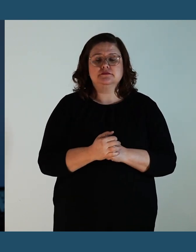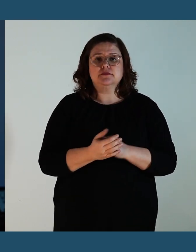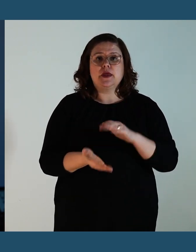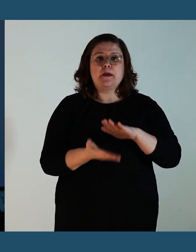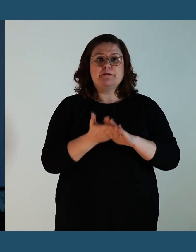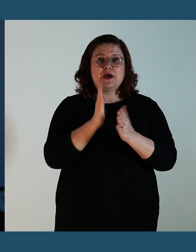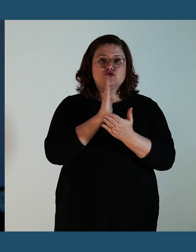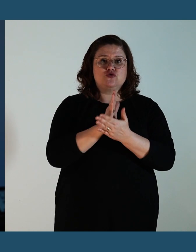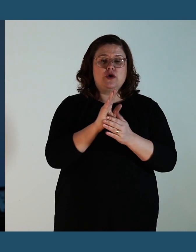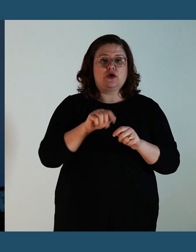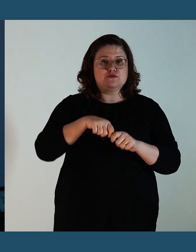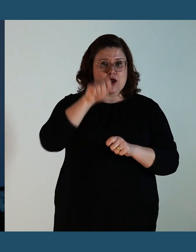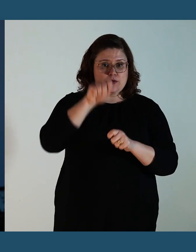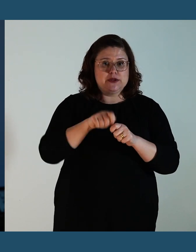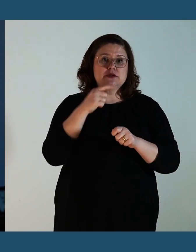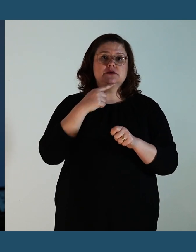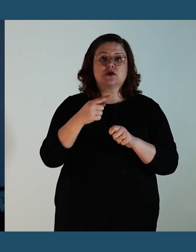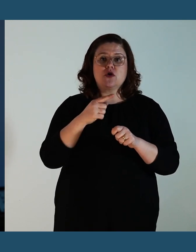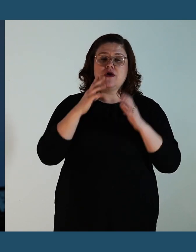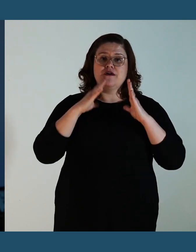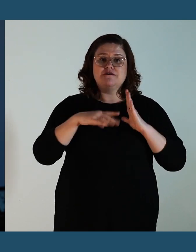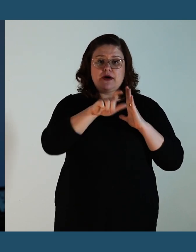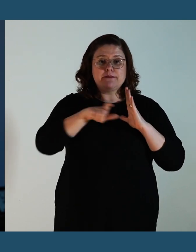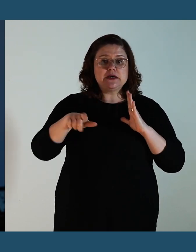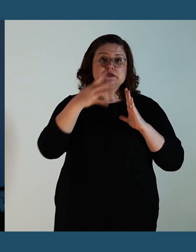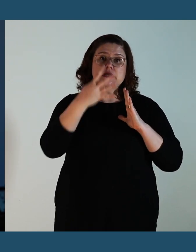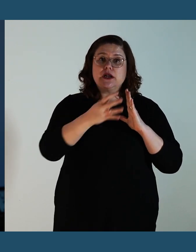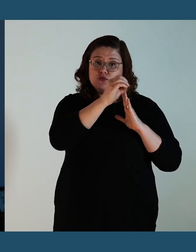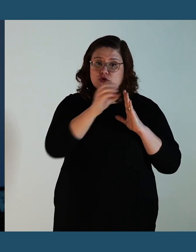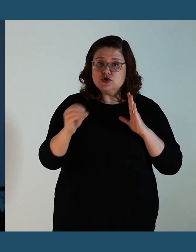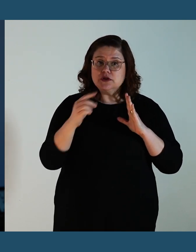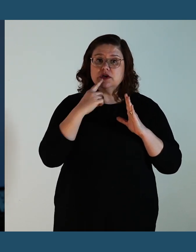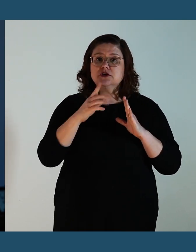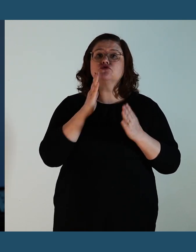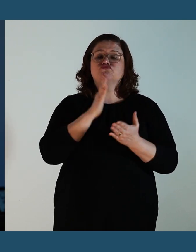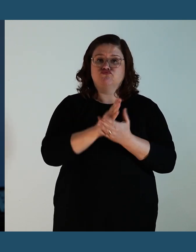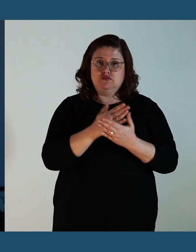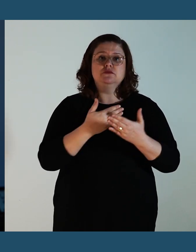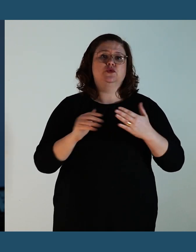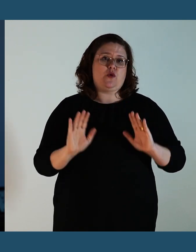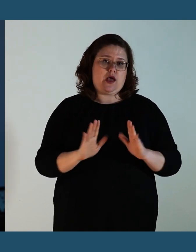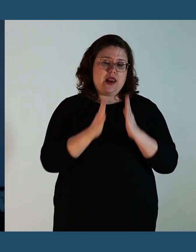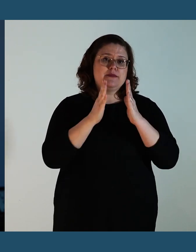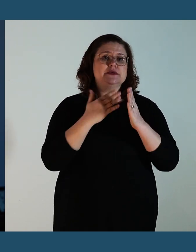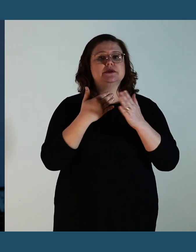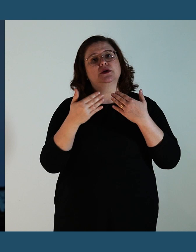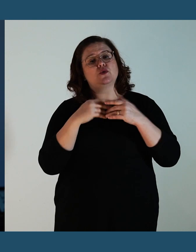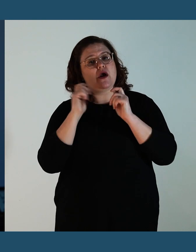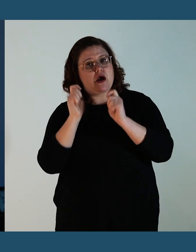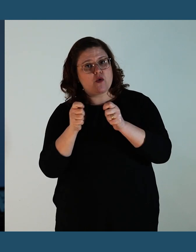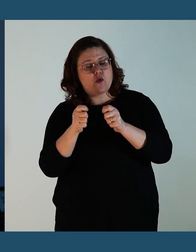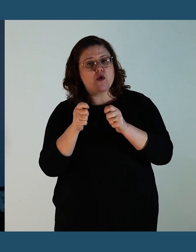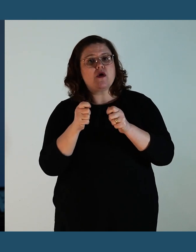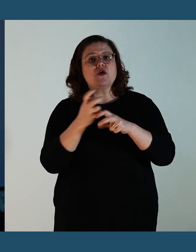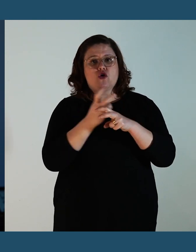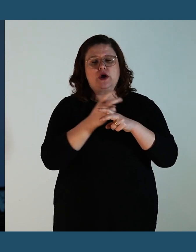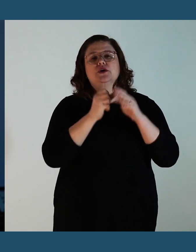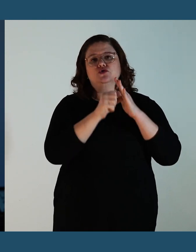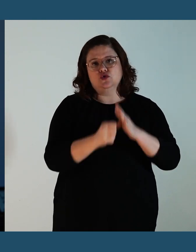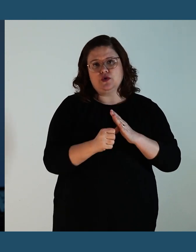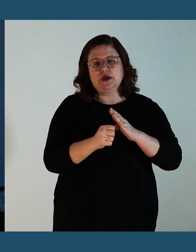Perusoikeusbarometrin mukaan lähes 40% vammaisista vastaajista oli kokenut syrjintää työssä tai työnhaussa vähintään